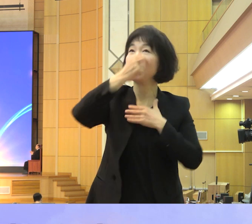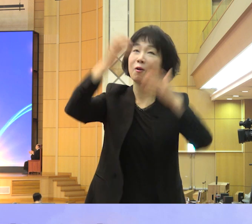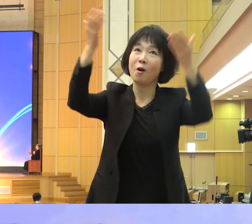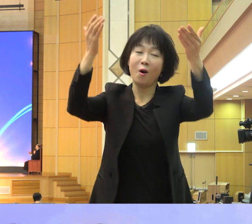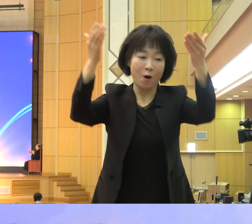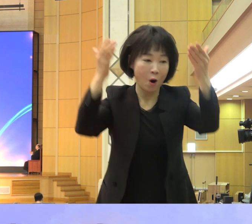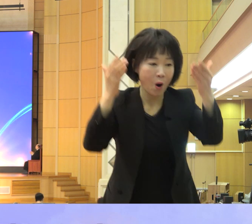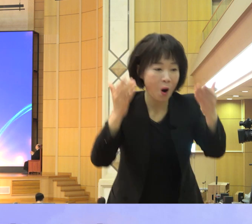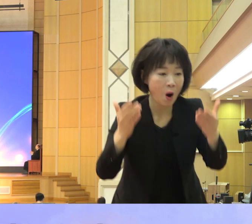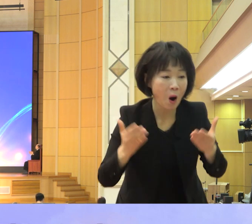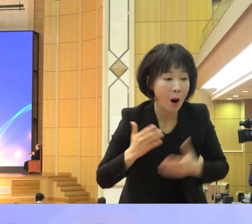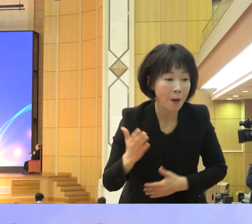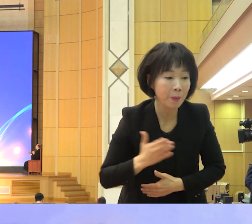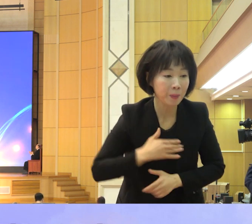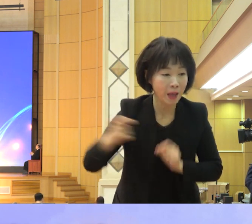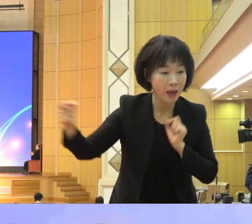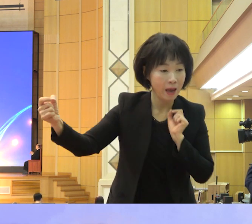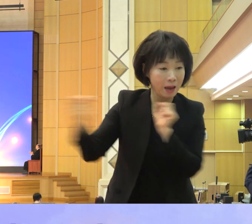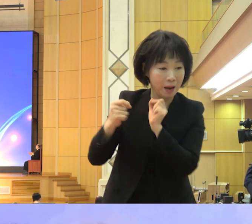지켜주시고